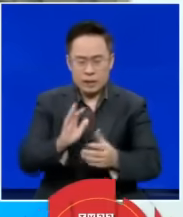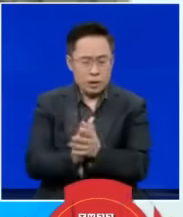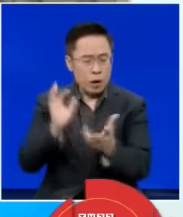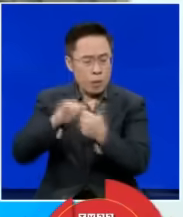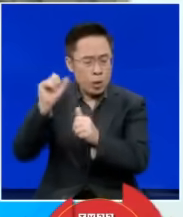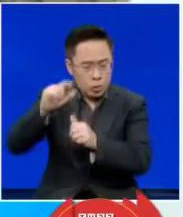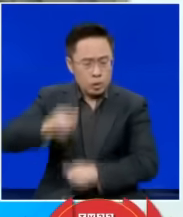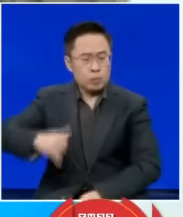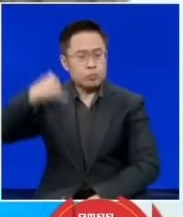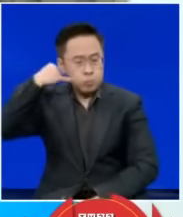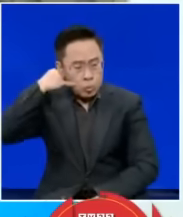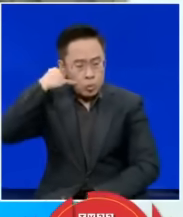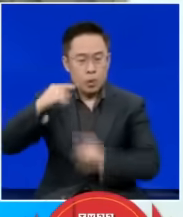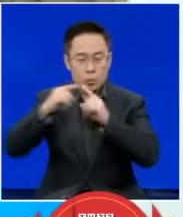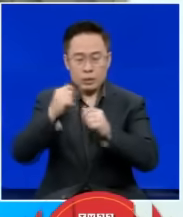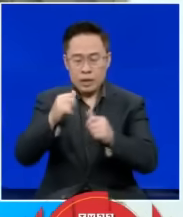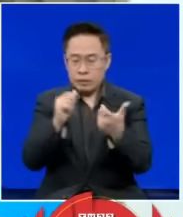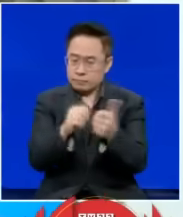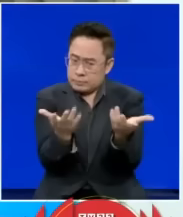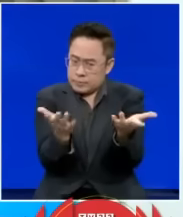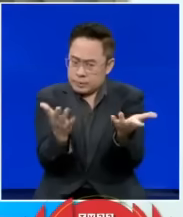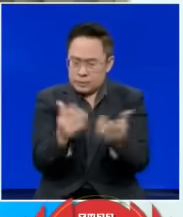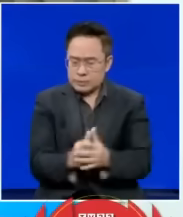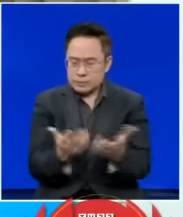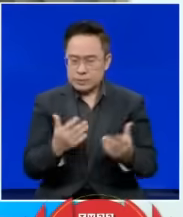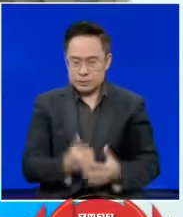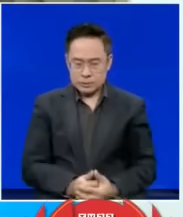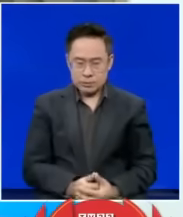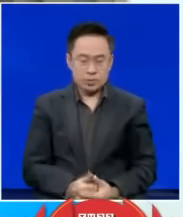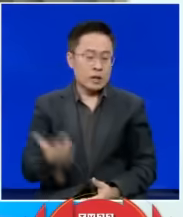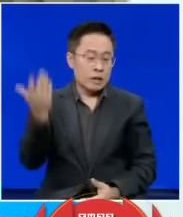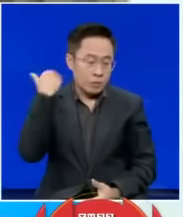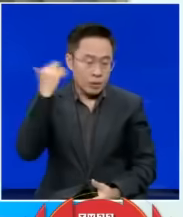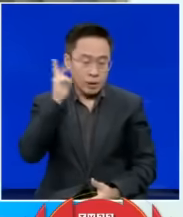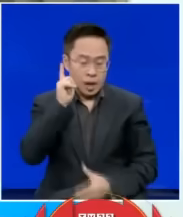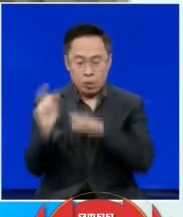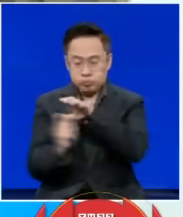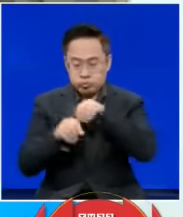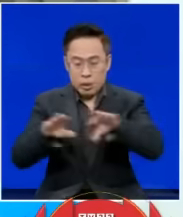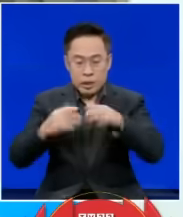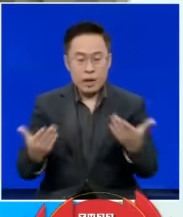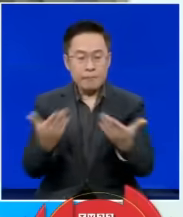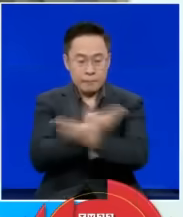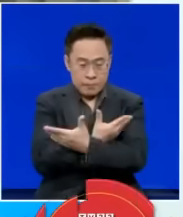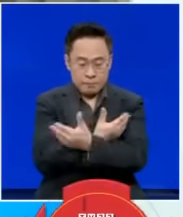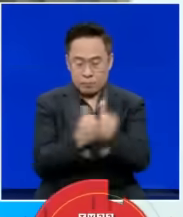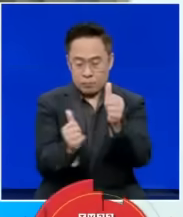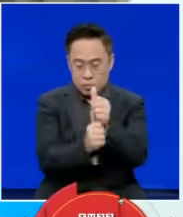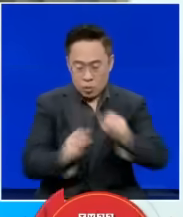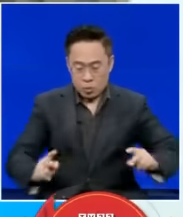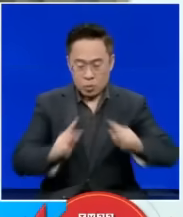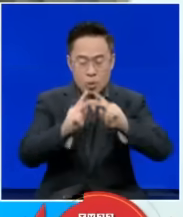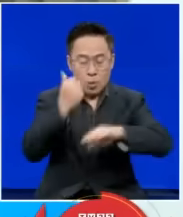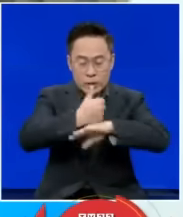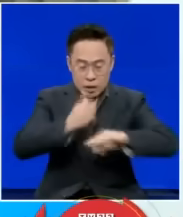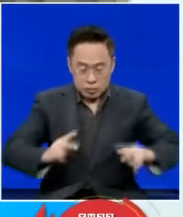แล้วนักข่าวถามต่อเลยโอ้โหเมื่อวานนี้หลังจากมีการเสนอข่าวเรื่องการปรับครม.มันมีแรงกระเพื่อมอะไรไหมท่านนายกถามไ